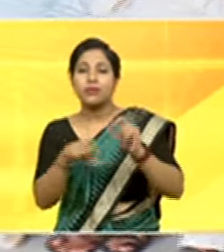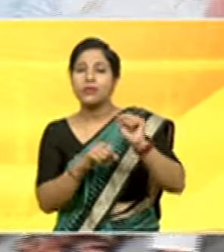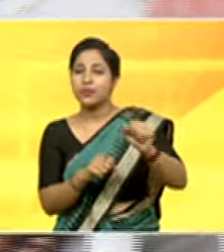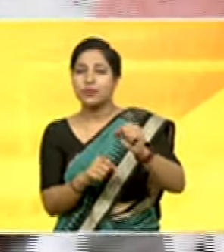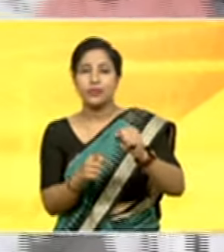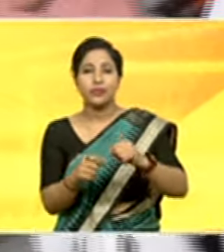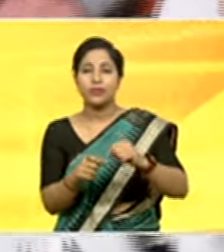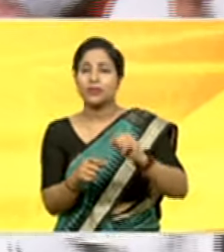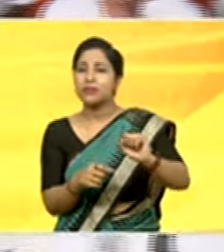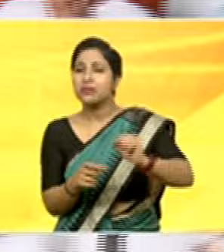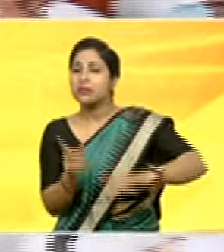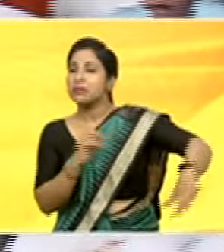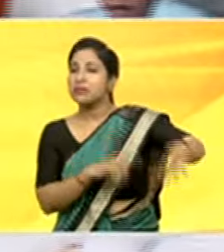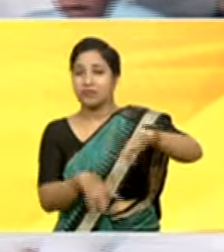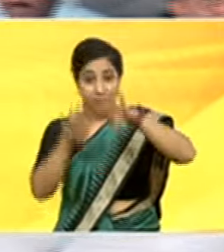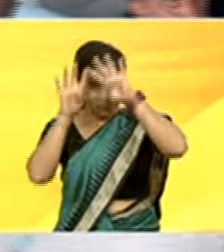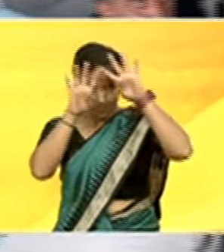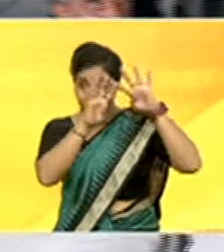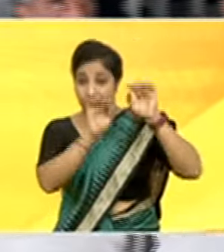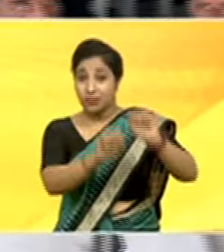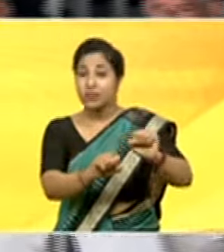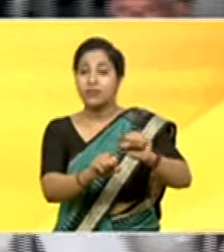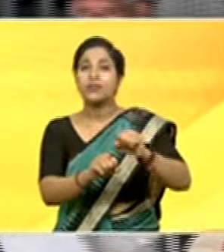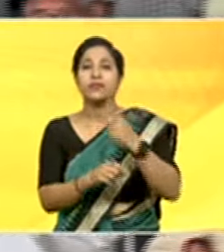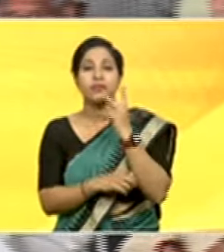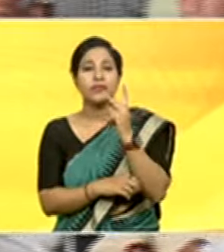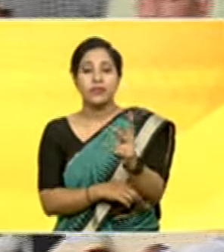एस पीटी एके लागुईना